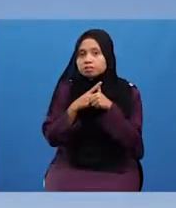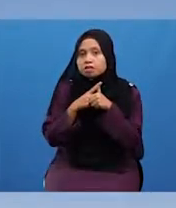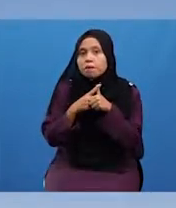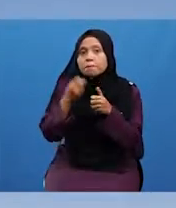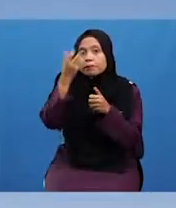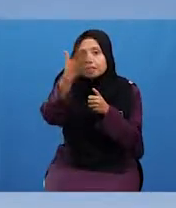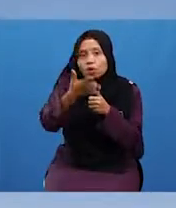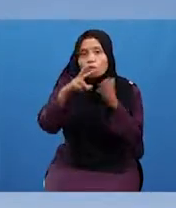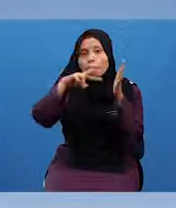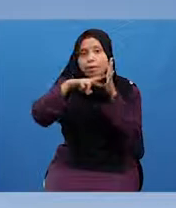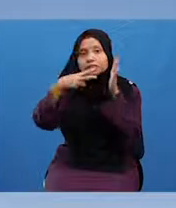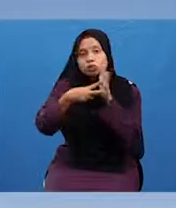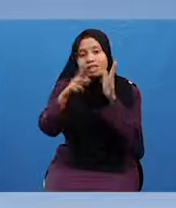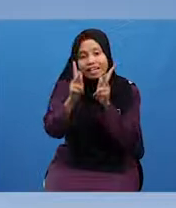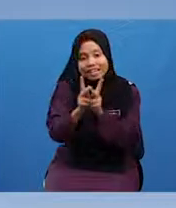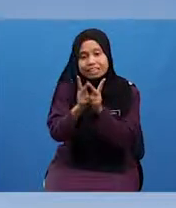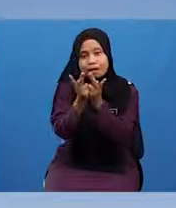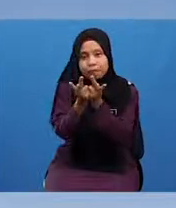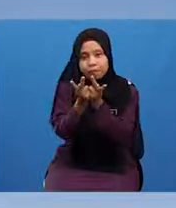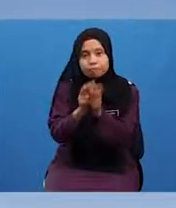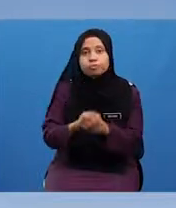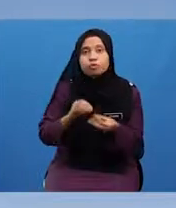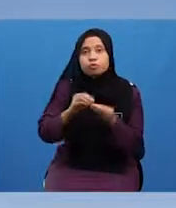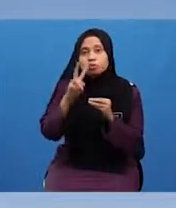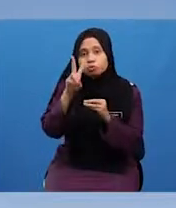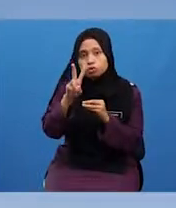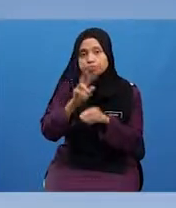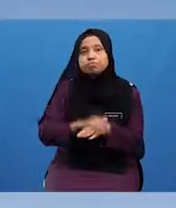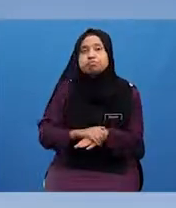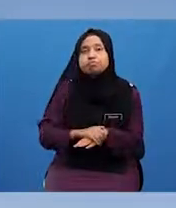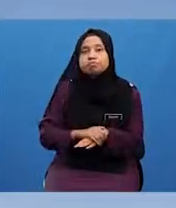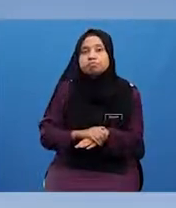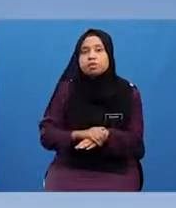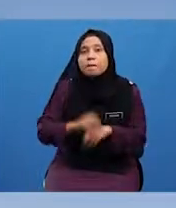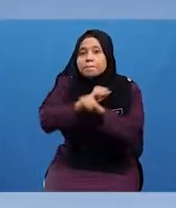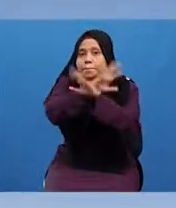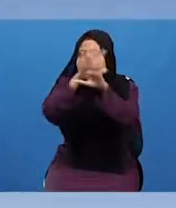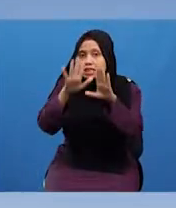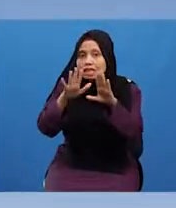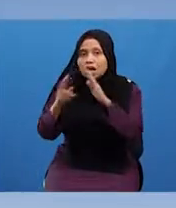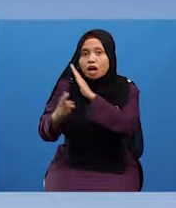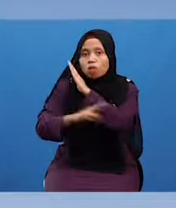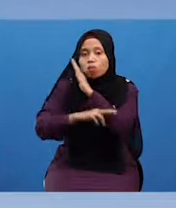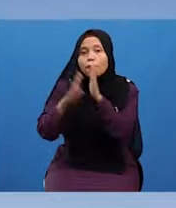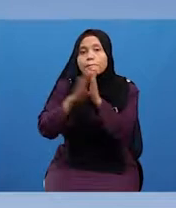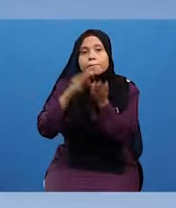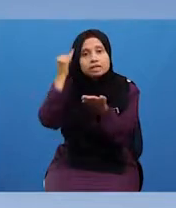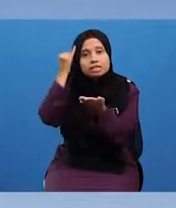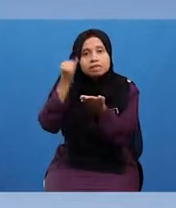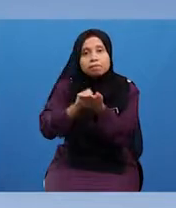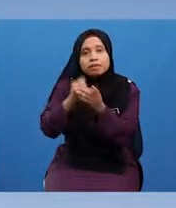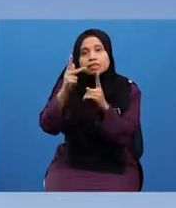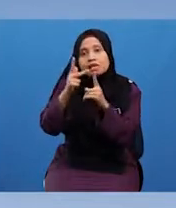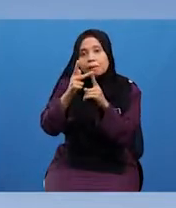menyatakan maksud kitab. Kedua, menerangkan hukum beriman kepada